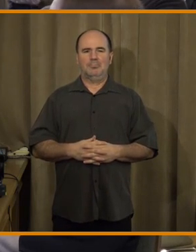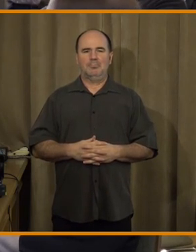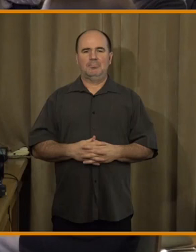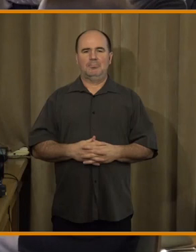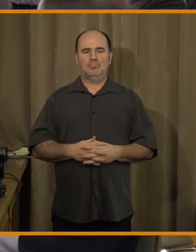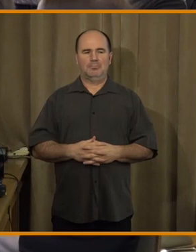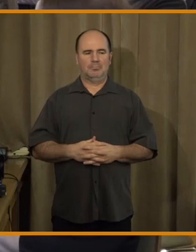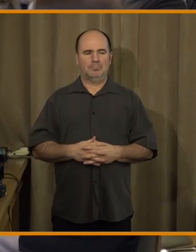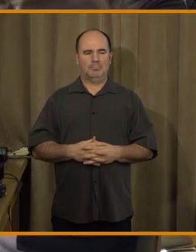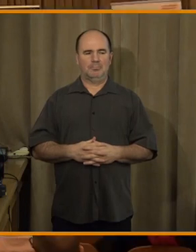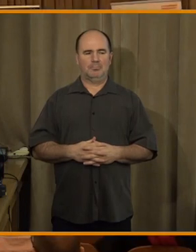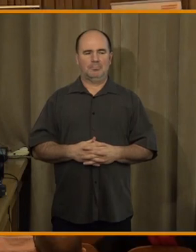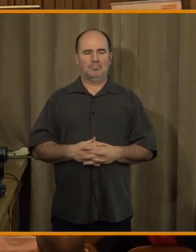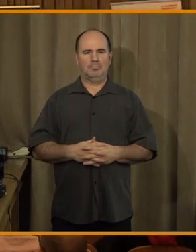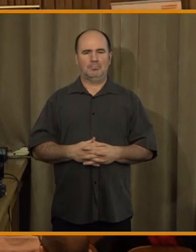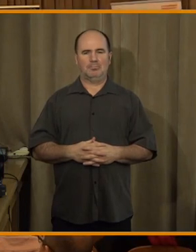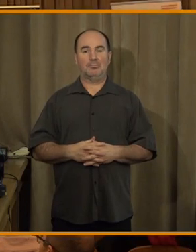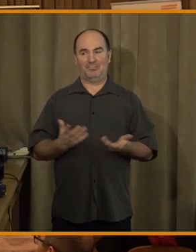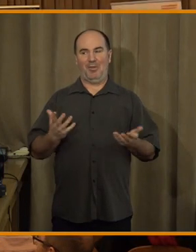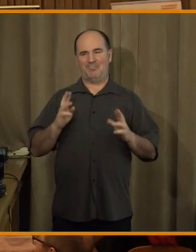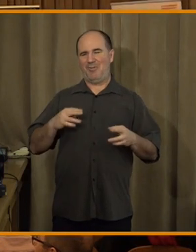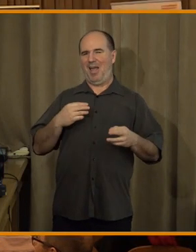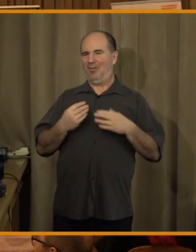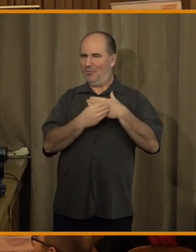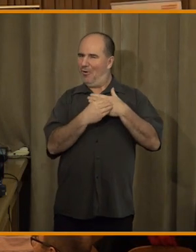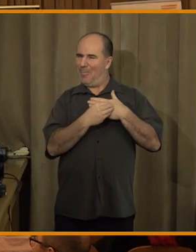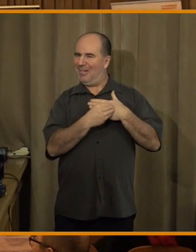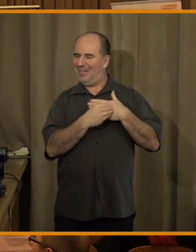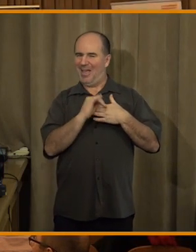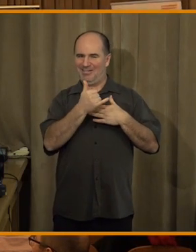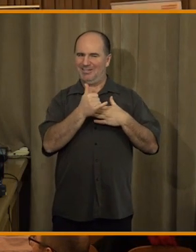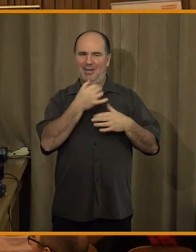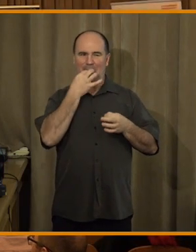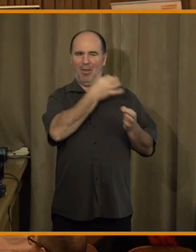To byl možná spíš komentář než otázka.